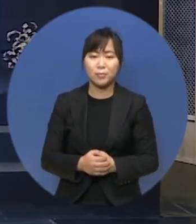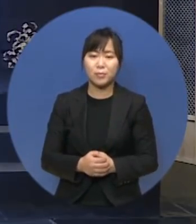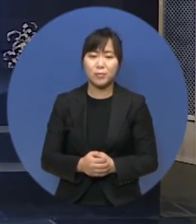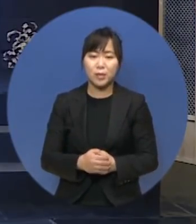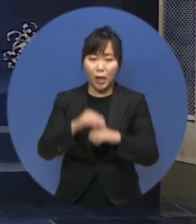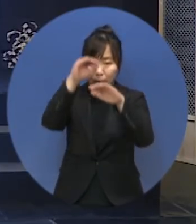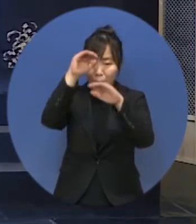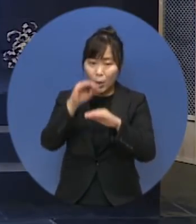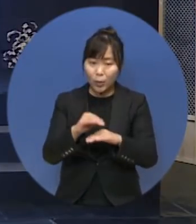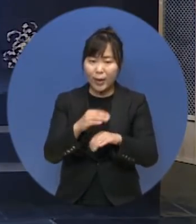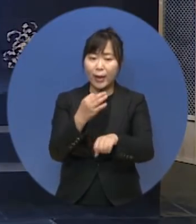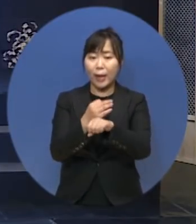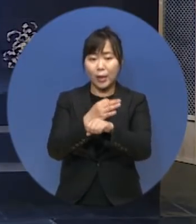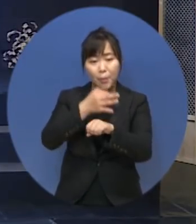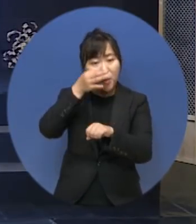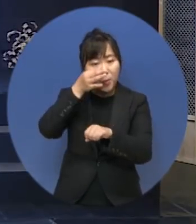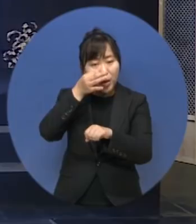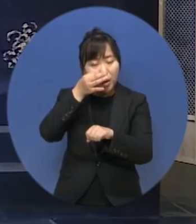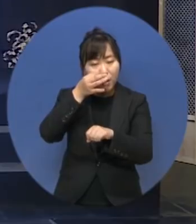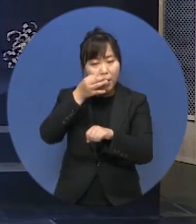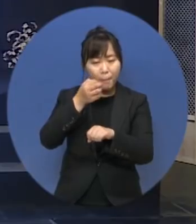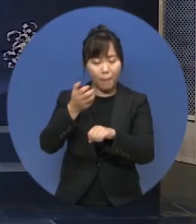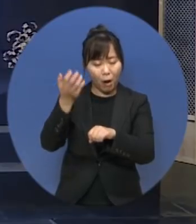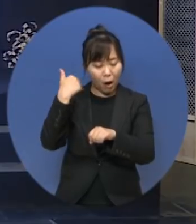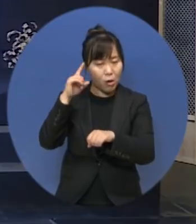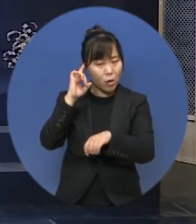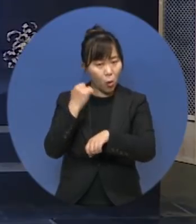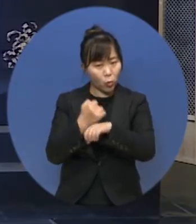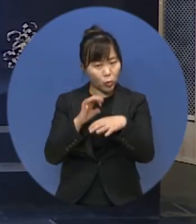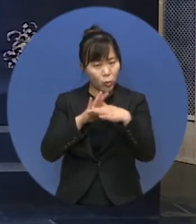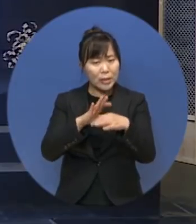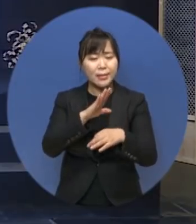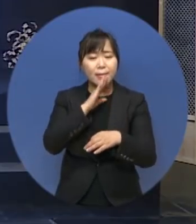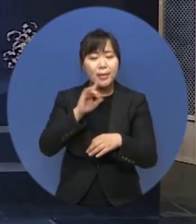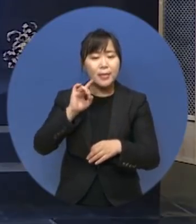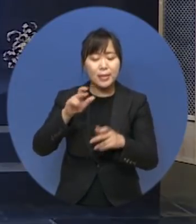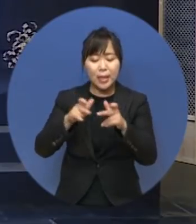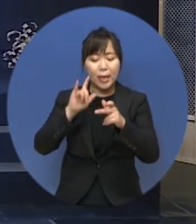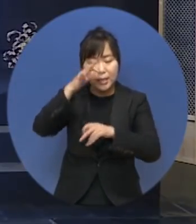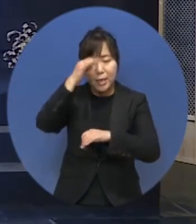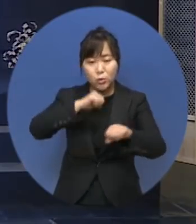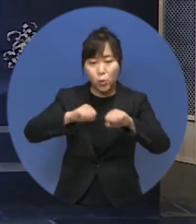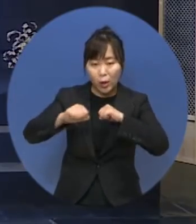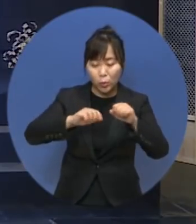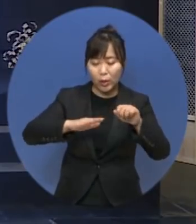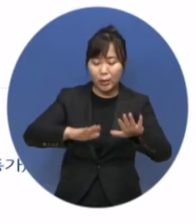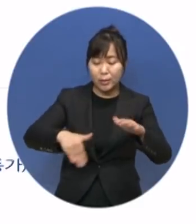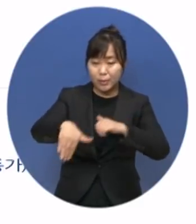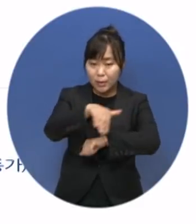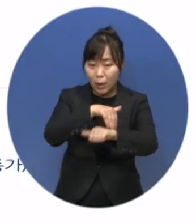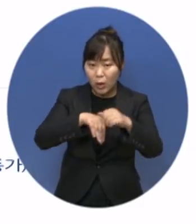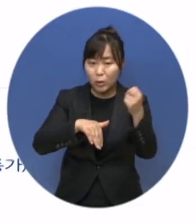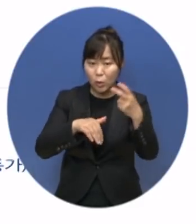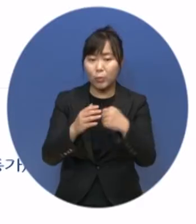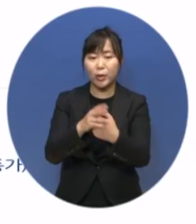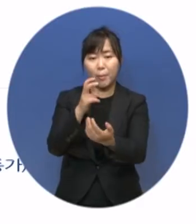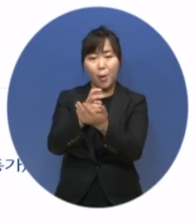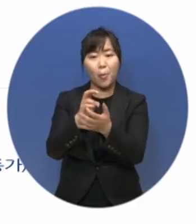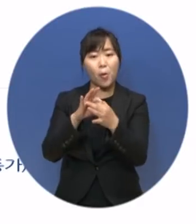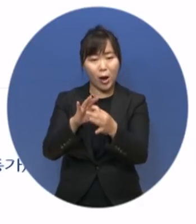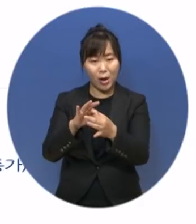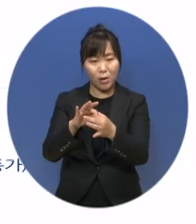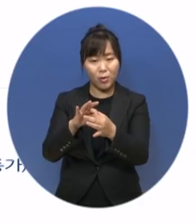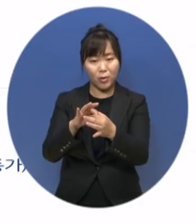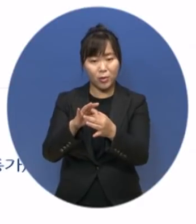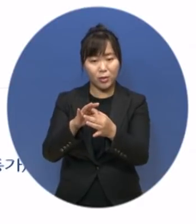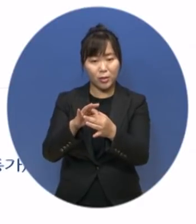내용은 간단히 보면 선행 연구를 통해 가지고 실제로 장애 예술 활동에 대한 현황이라든지 법 관련 이러한